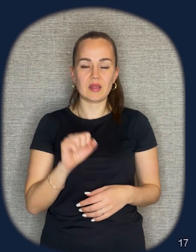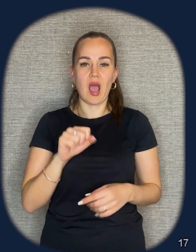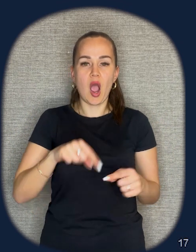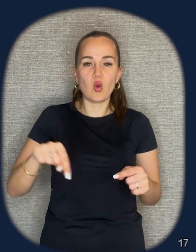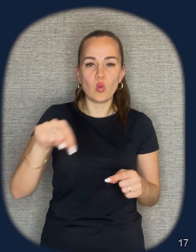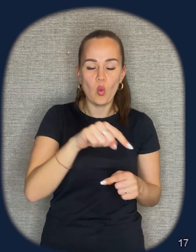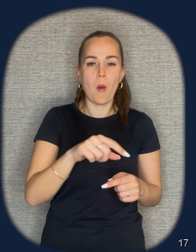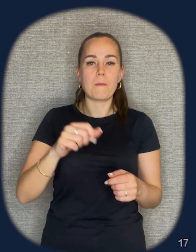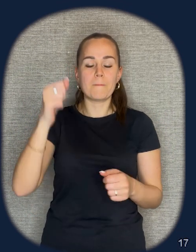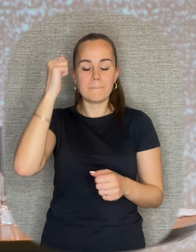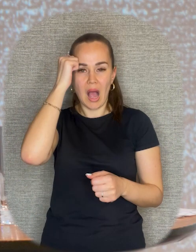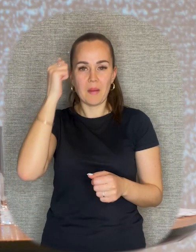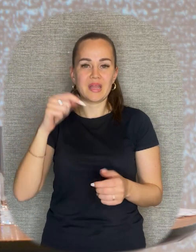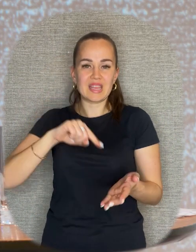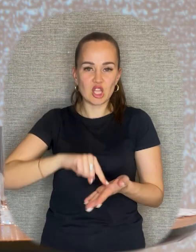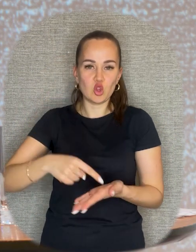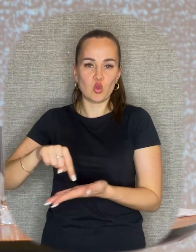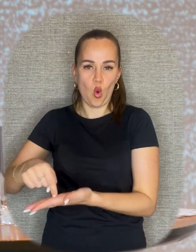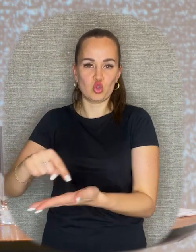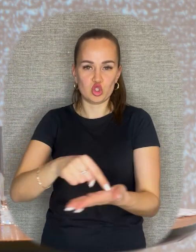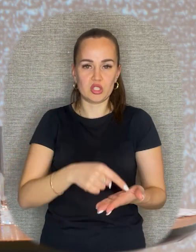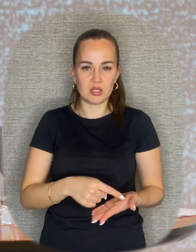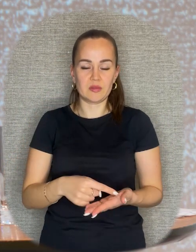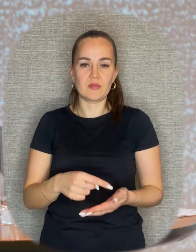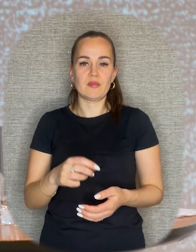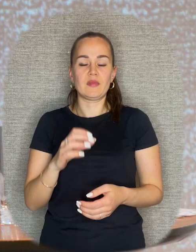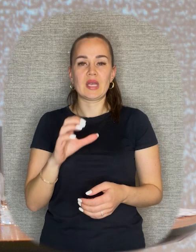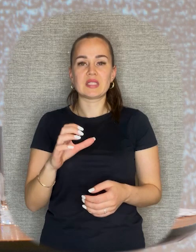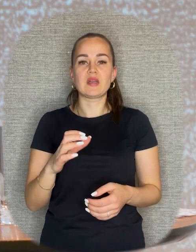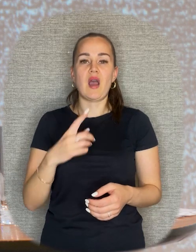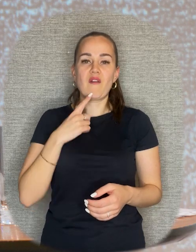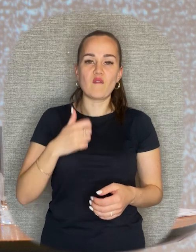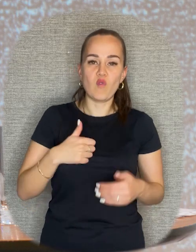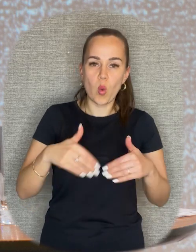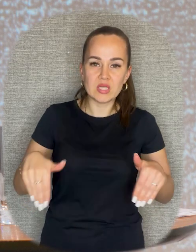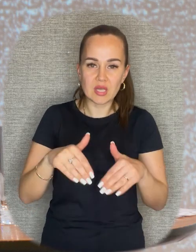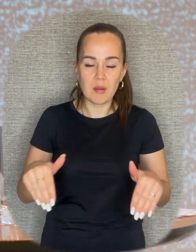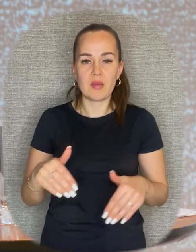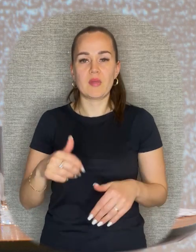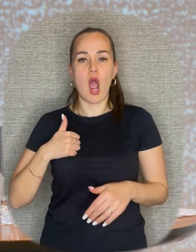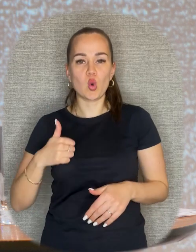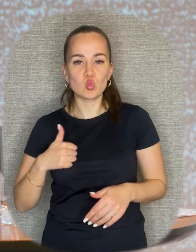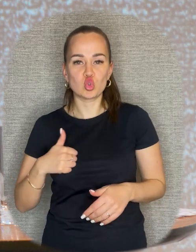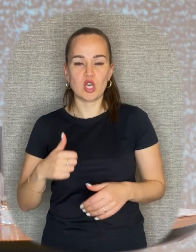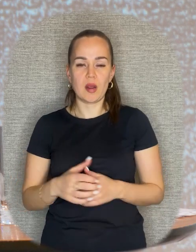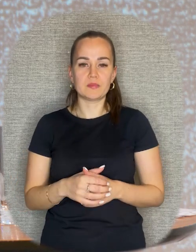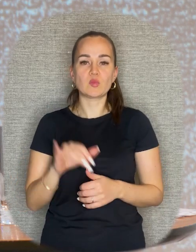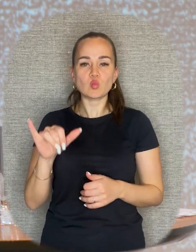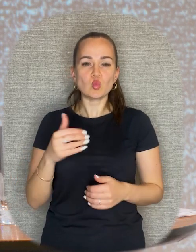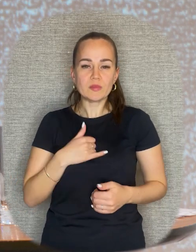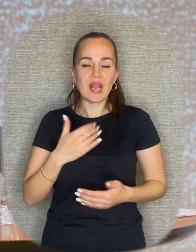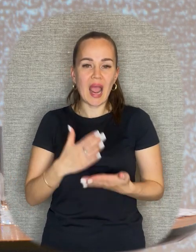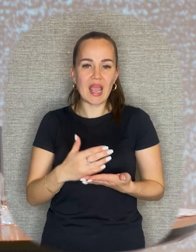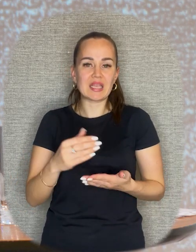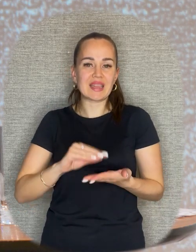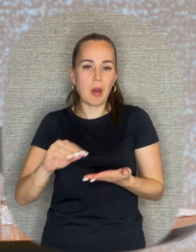на подступах к ленинграду главный объём доминанта а кругом него памятные точки сателлиты с характерными чертами